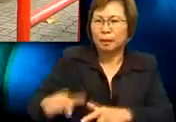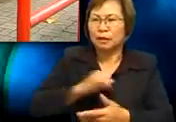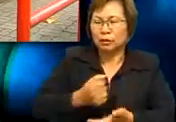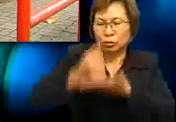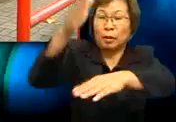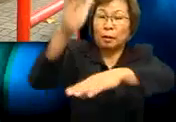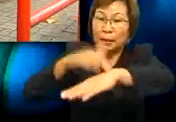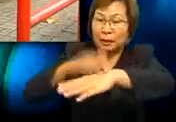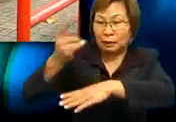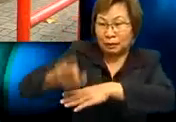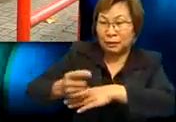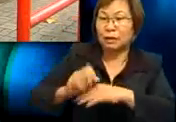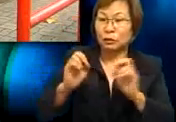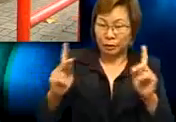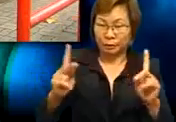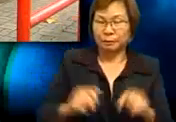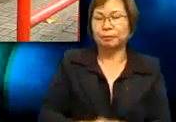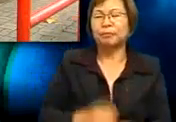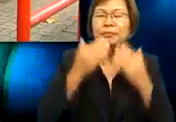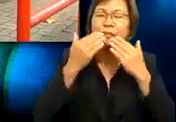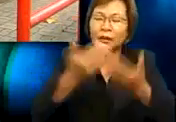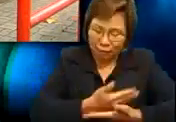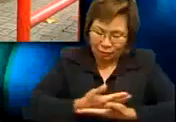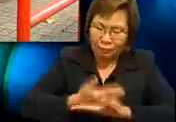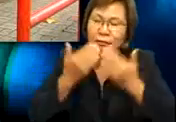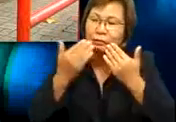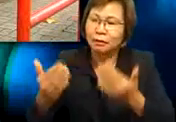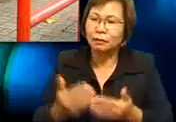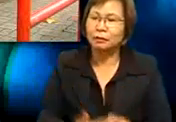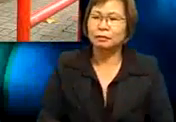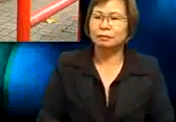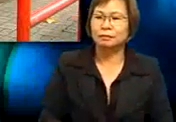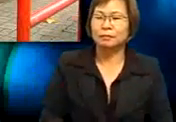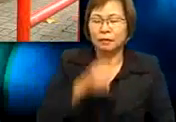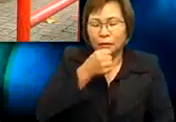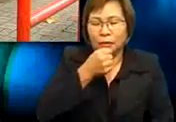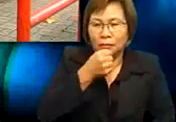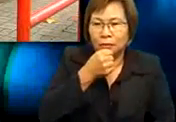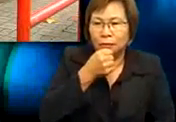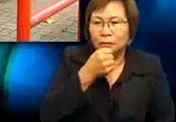Contoh, biar saya tolong panggilkan taksi ya. Oh, terima kasih nak. Terima kasih.